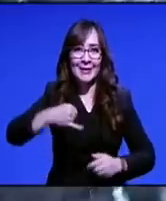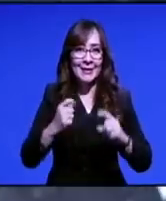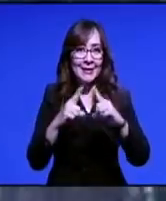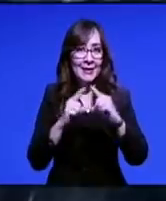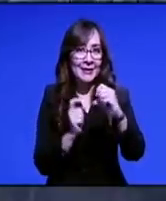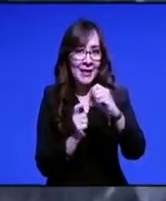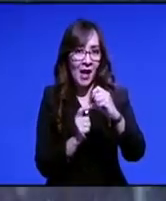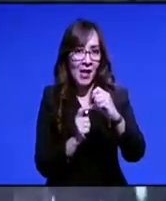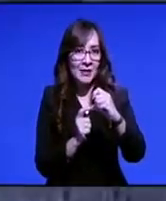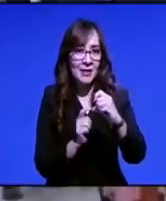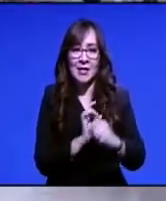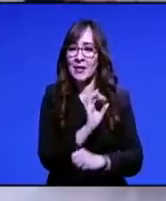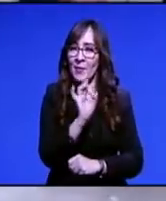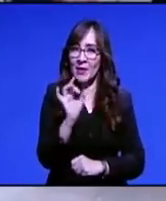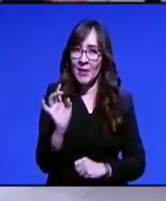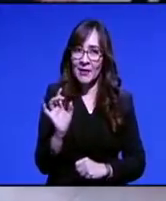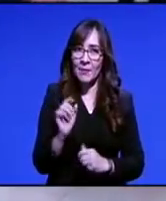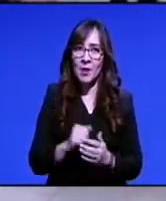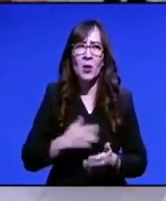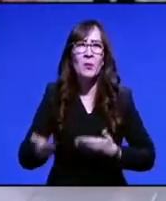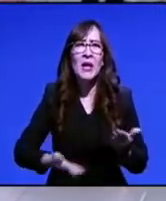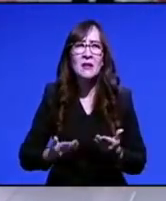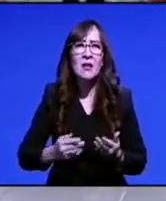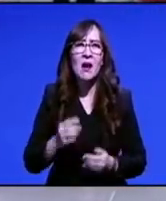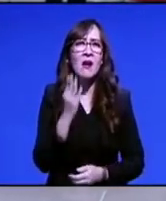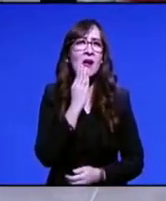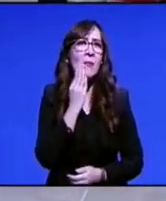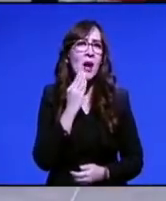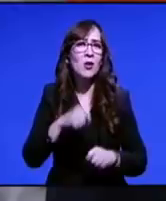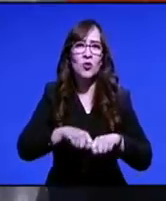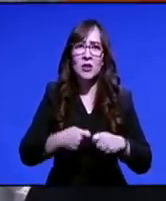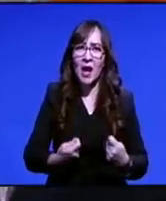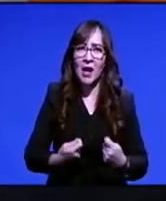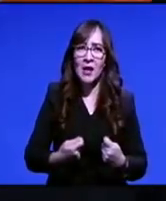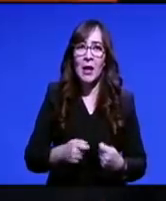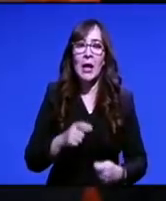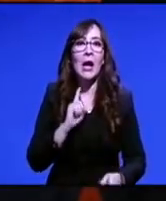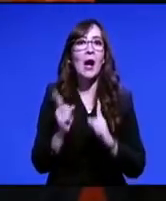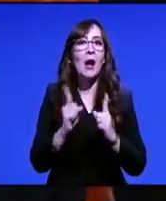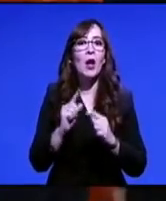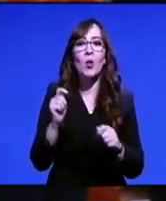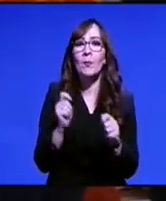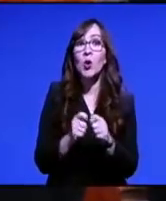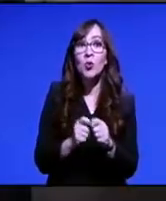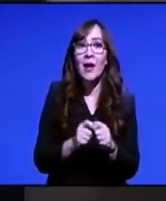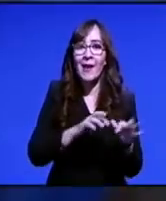semacamnya. Jenis pakaian ini biasanya mudah rusak atau menurun kualitasnya jika menggunakan air deterjen.